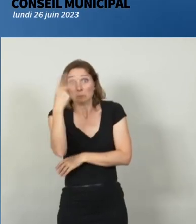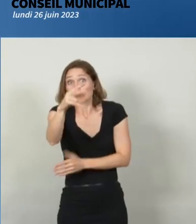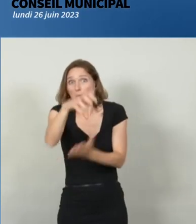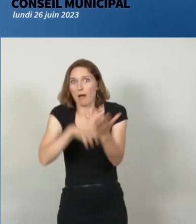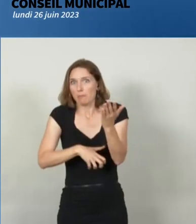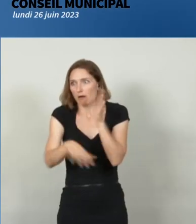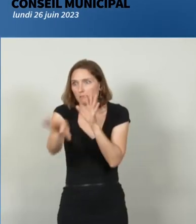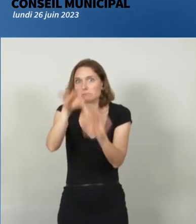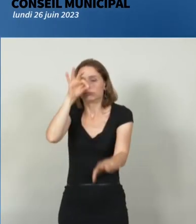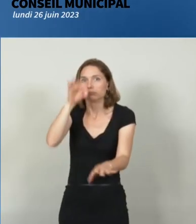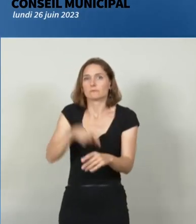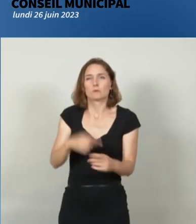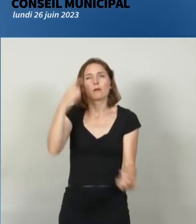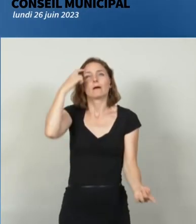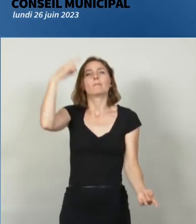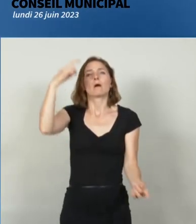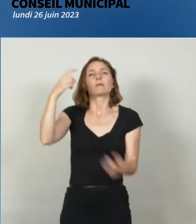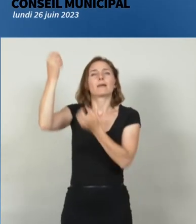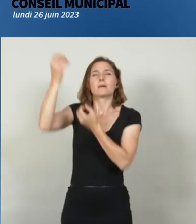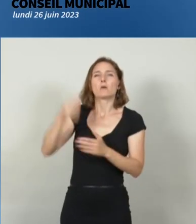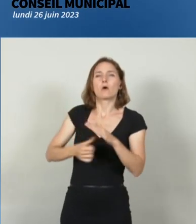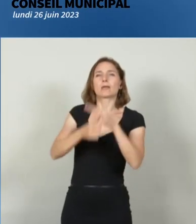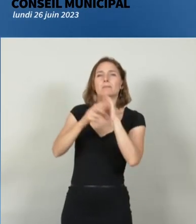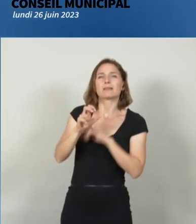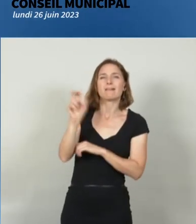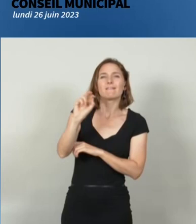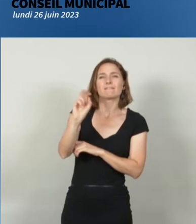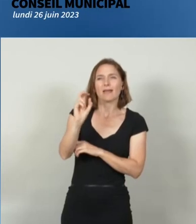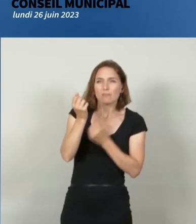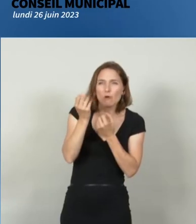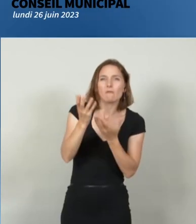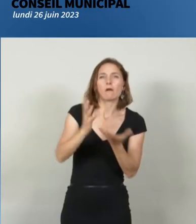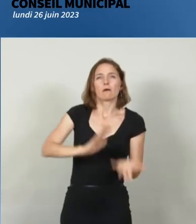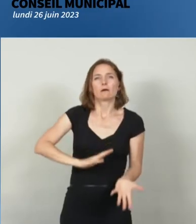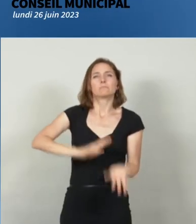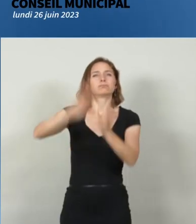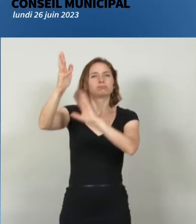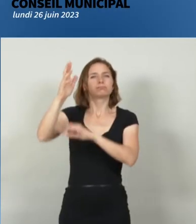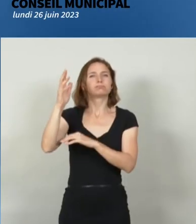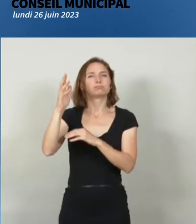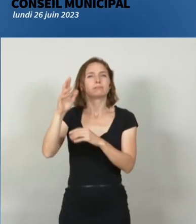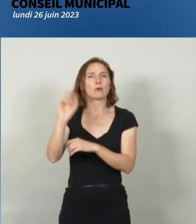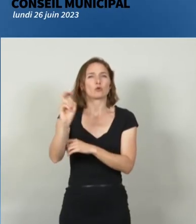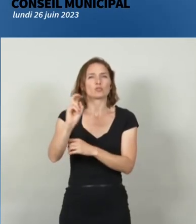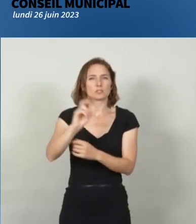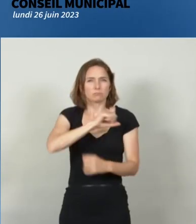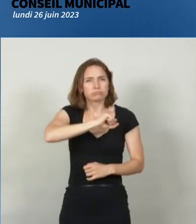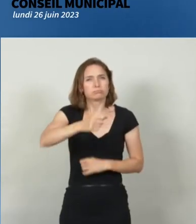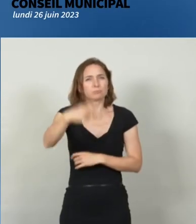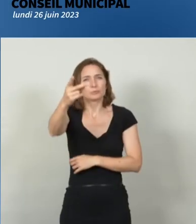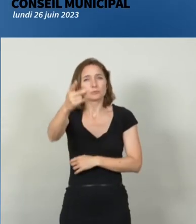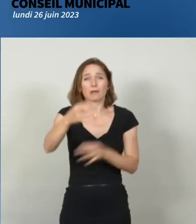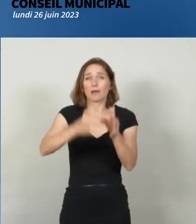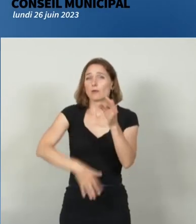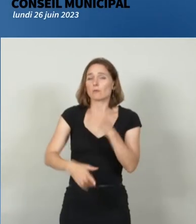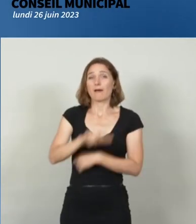capital verte a permis d'accélérer les actions de transition écologique madame Tavel le résultat c'est qu'en réalité il y a 25 % qui